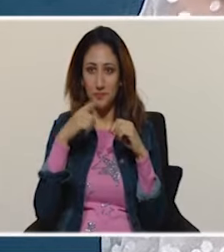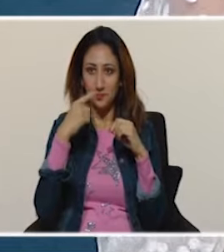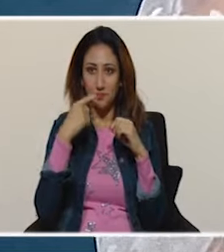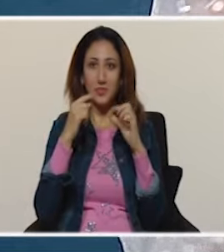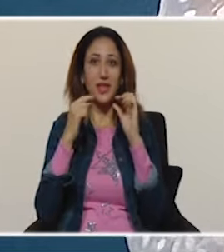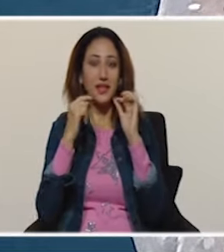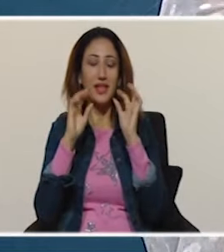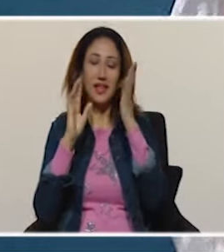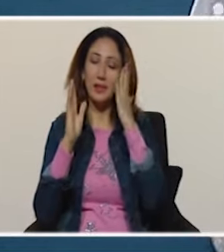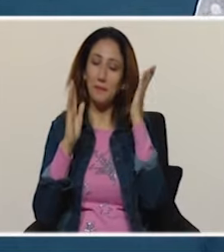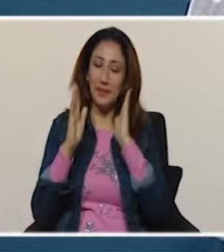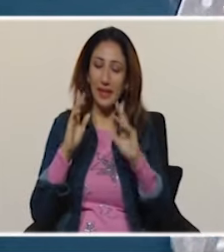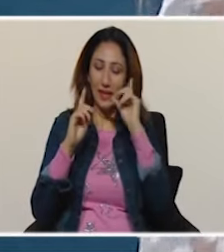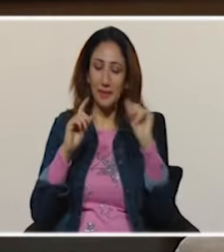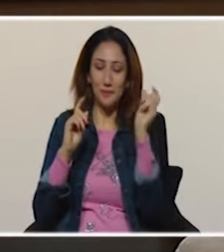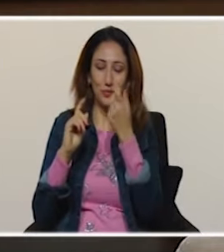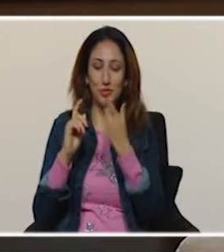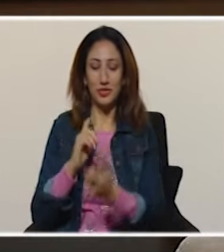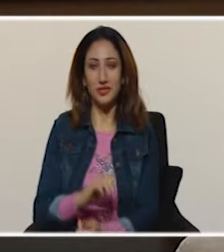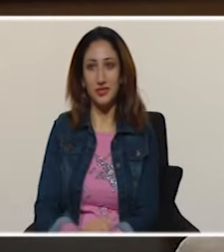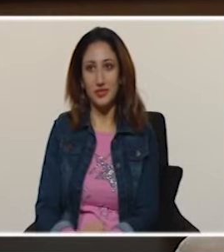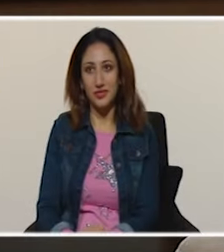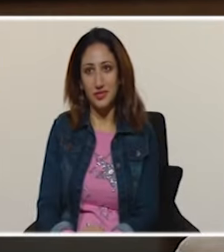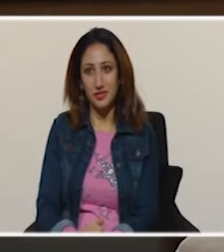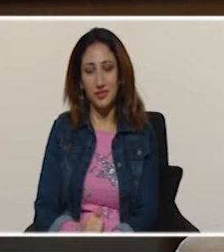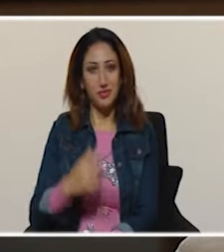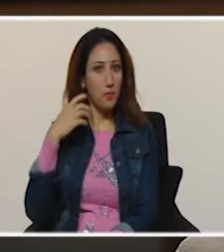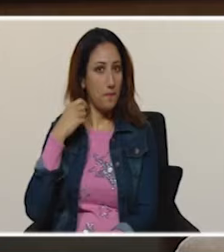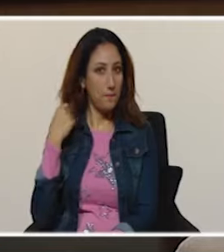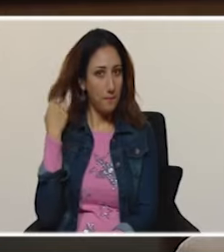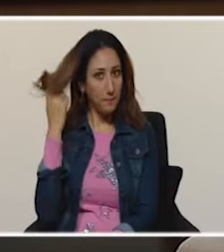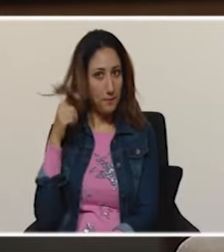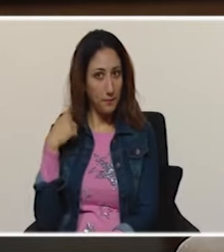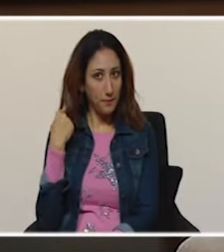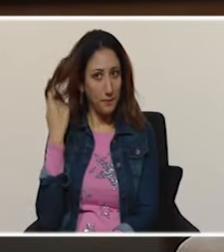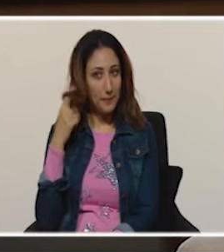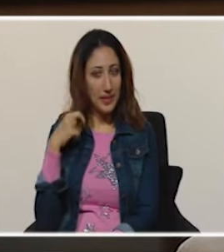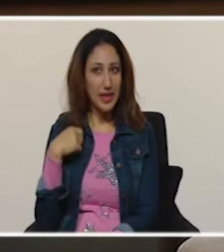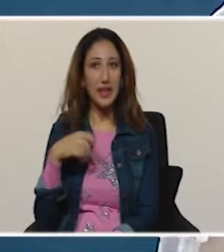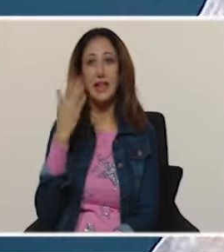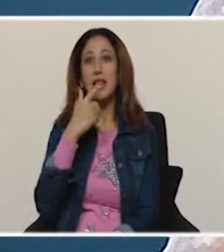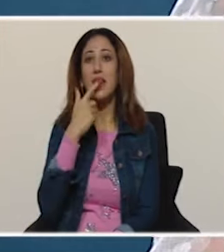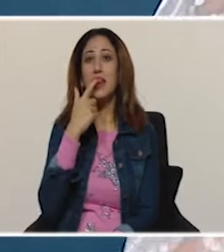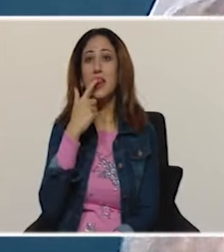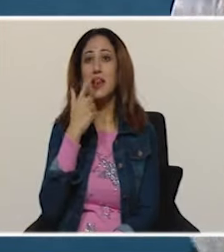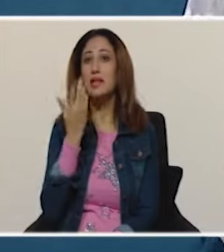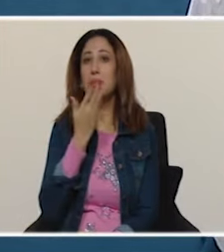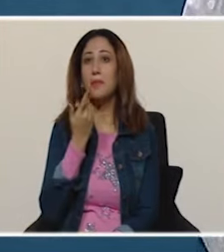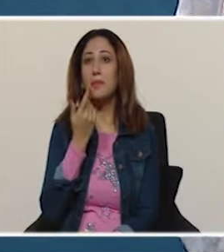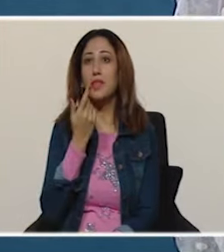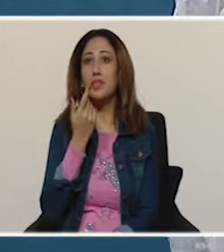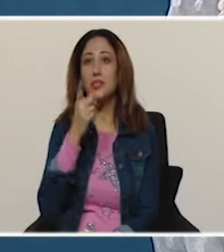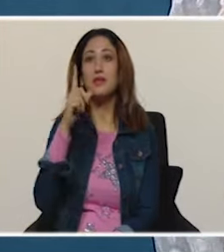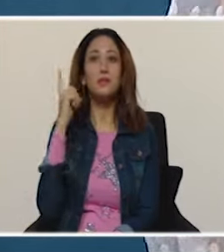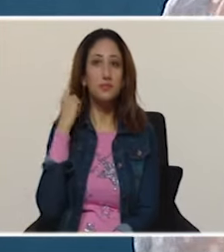دموازيل يعني انا مش فاهم طب بتعبي في شعرك دي إيه؟ مفهومه اوكي بتعودي لسانك إيه؟ ليه؟ لا بعمل هيك اهو